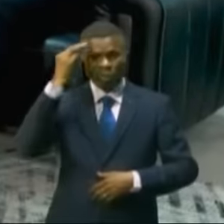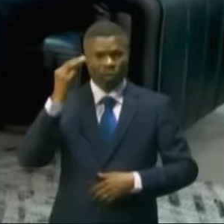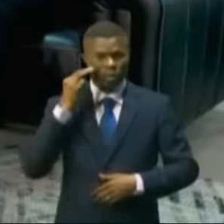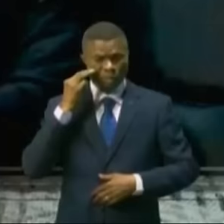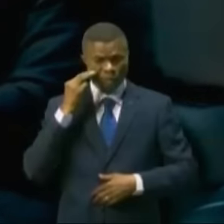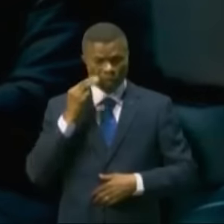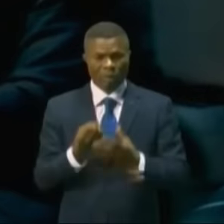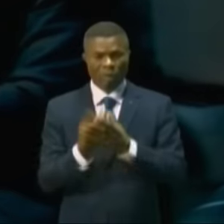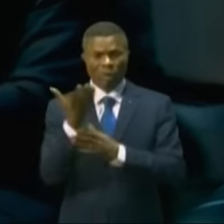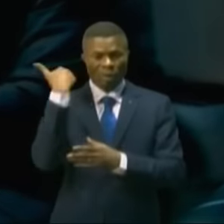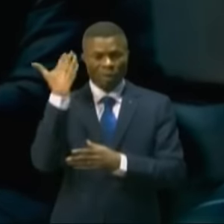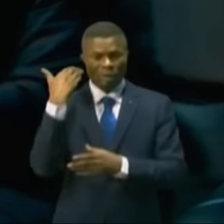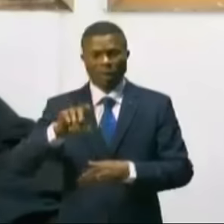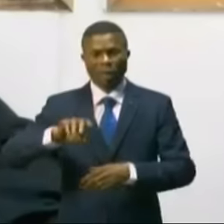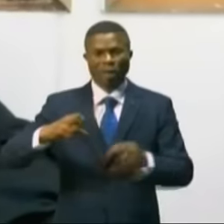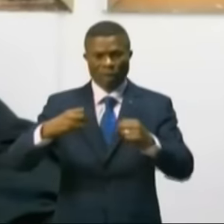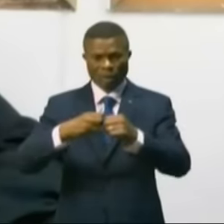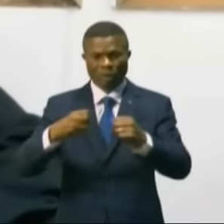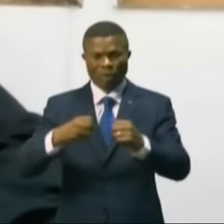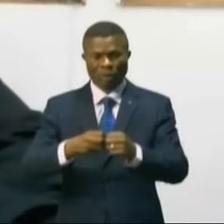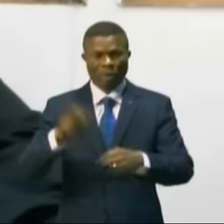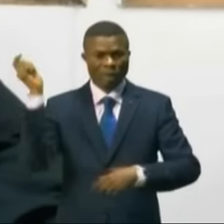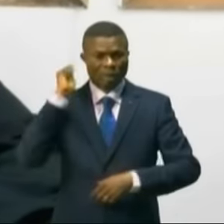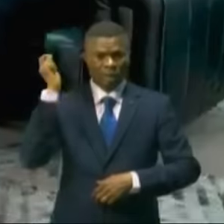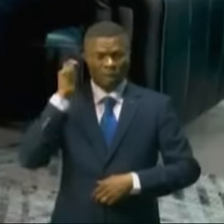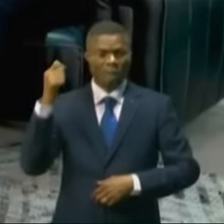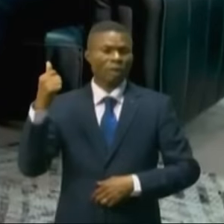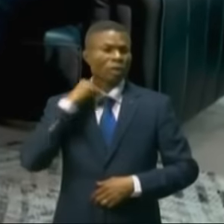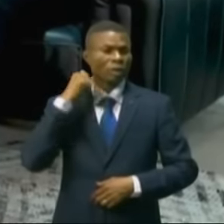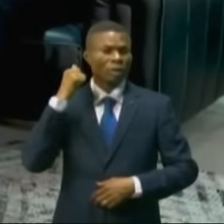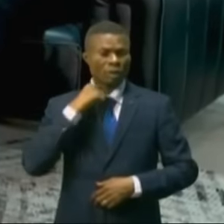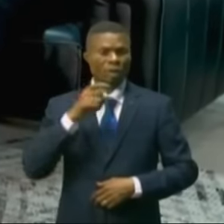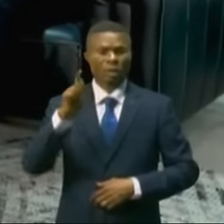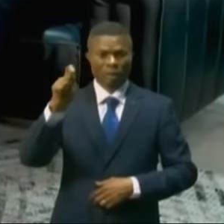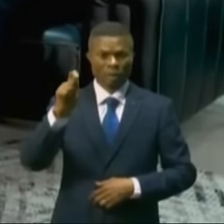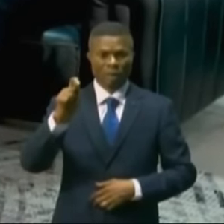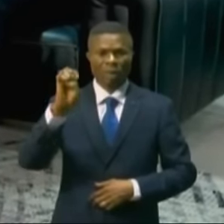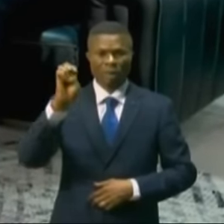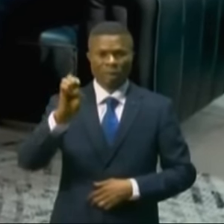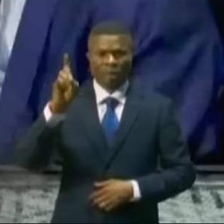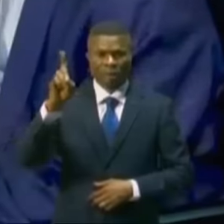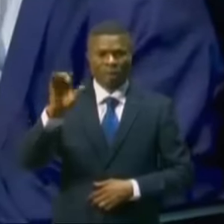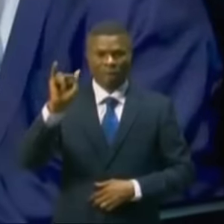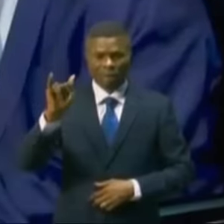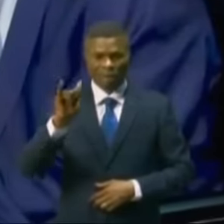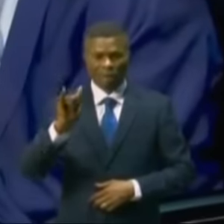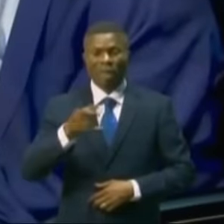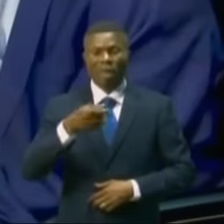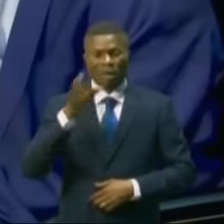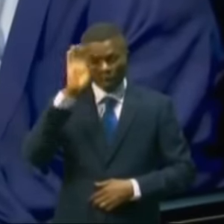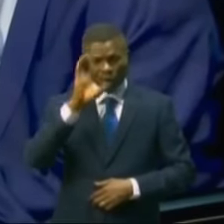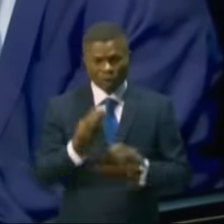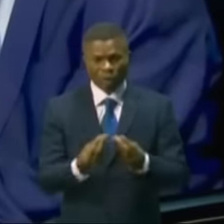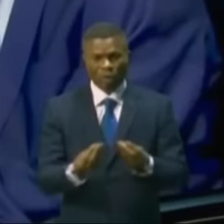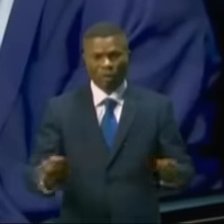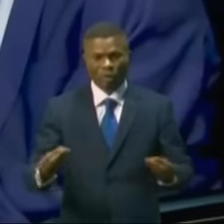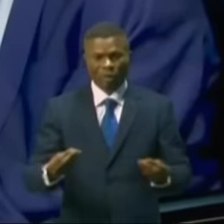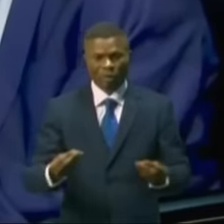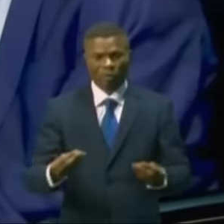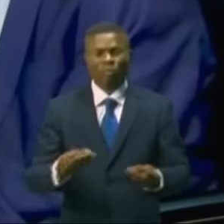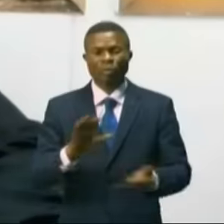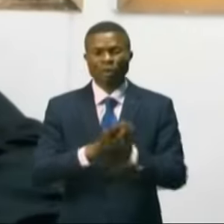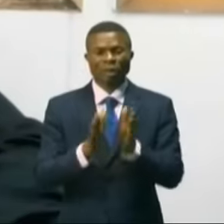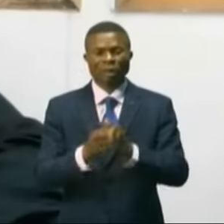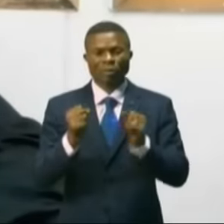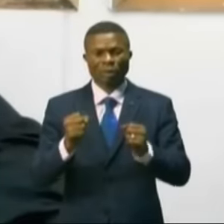Ressources hydrauliques et électricité, le professeur Dr Teddy Luamba Mouba, a exploré le voisin moyen de ses raffermissements